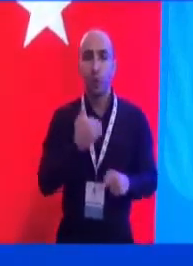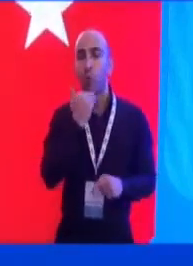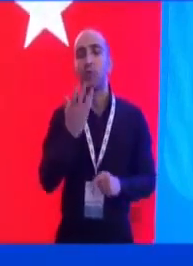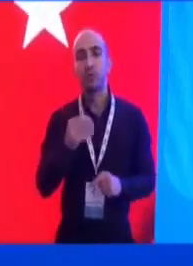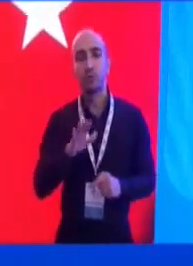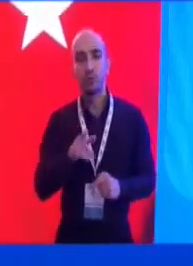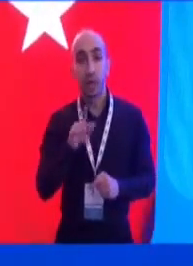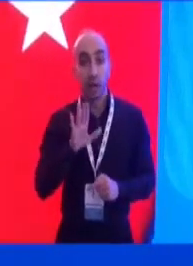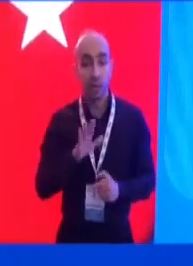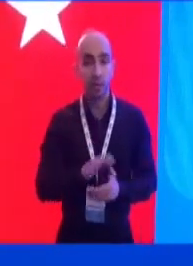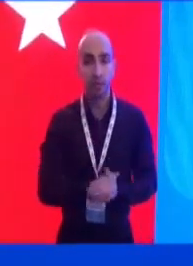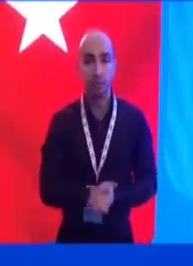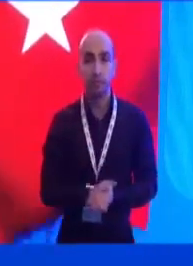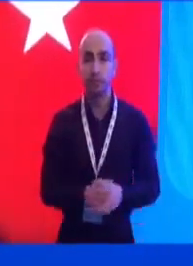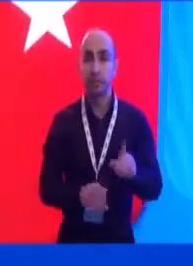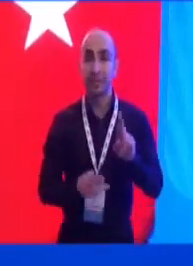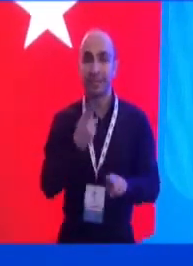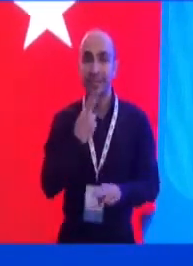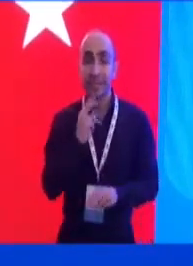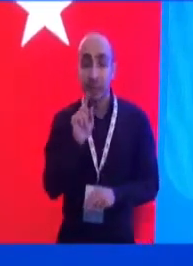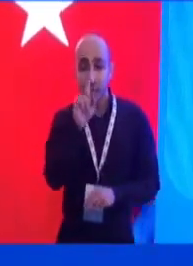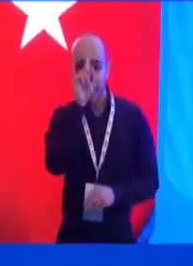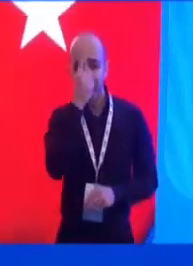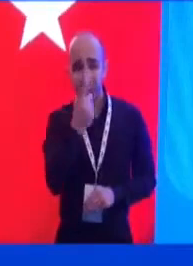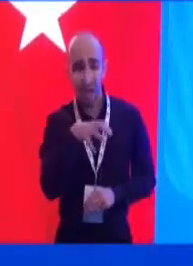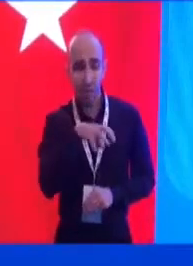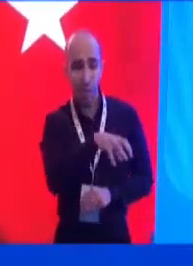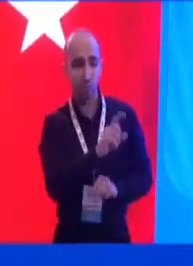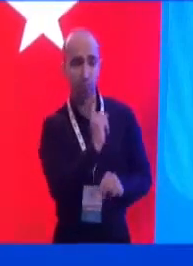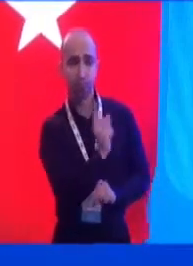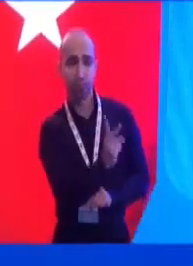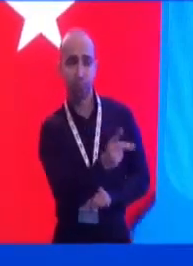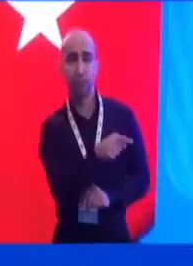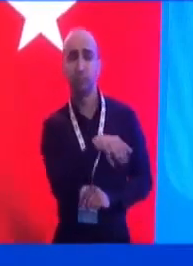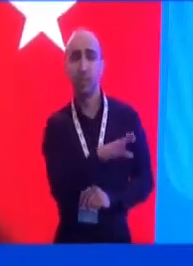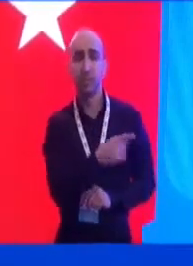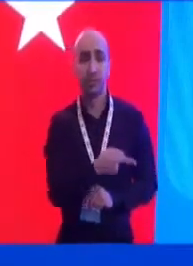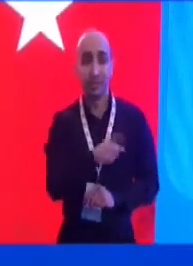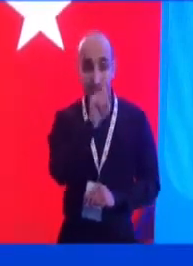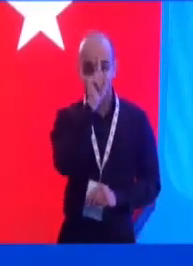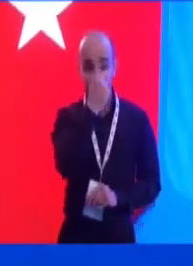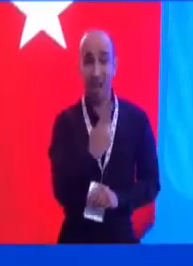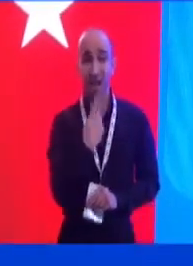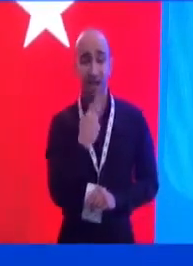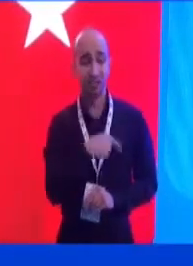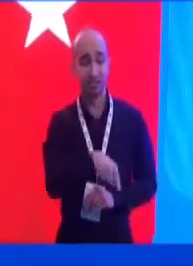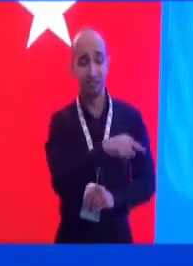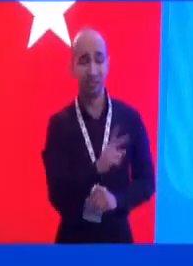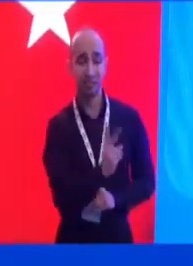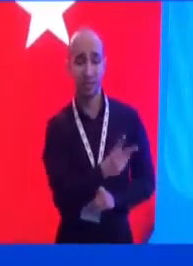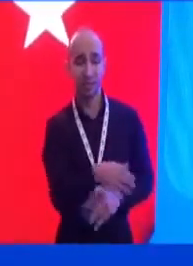Ama kadınların sadece o alanda olmaları ya da o alanın sadece kadınlar